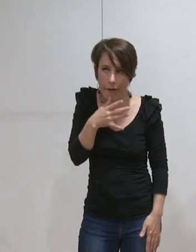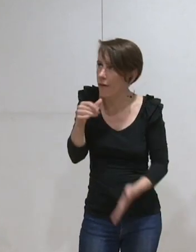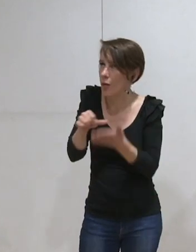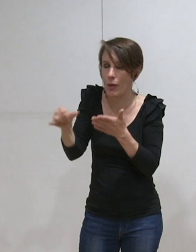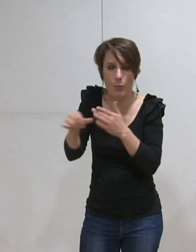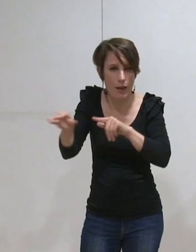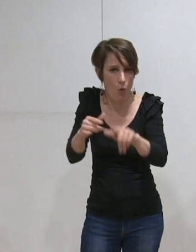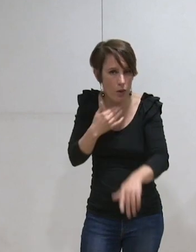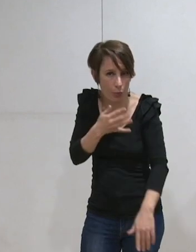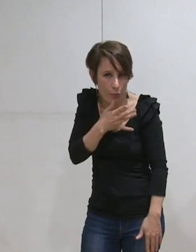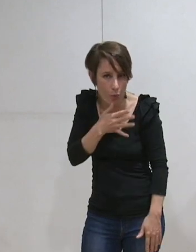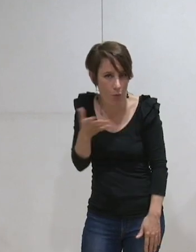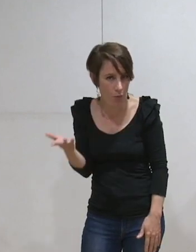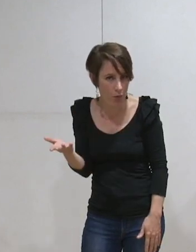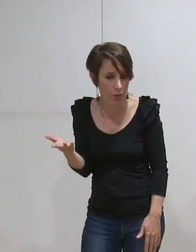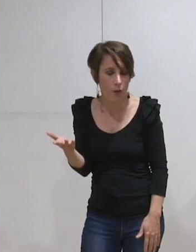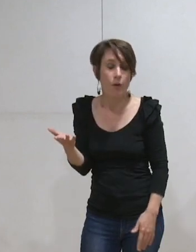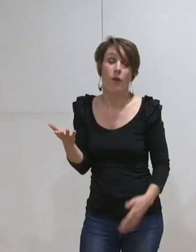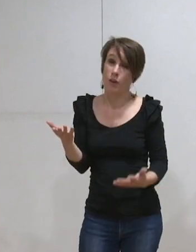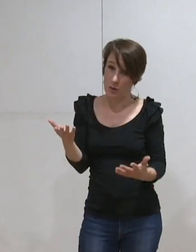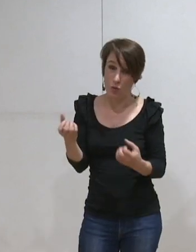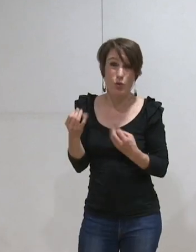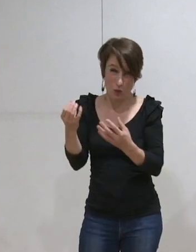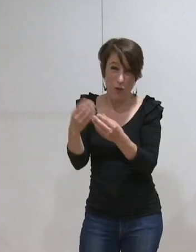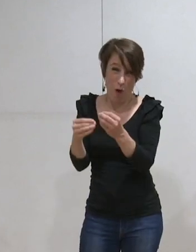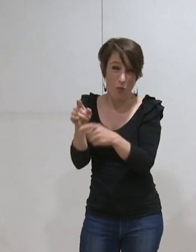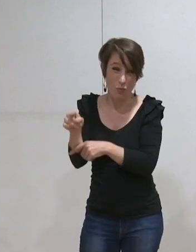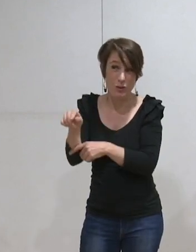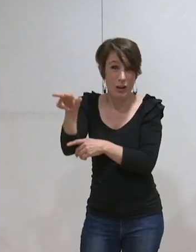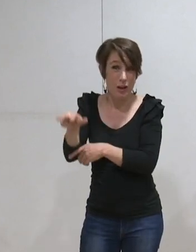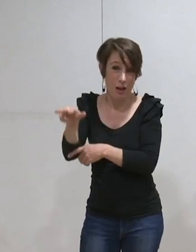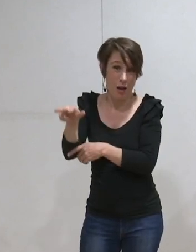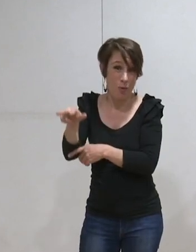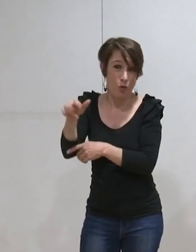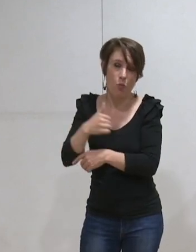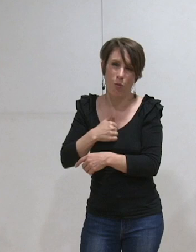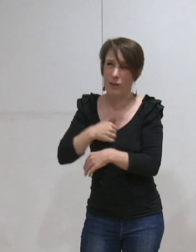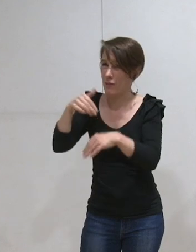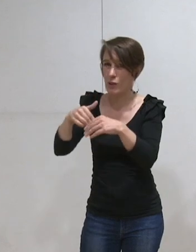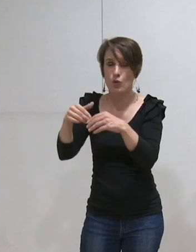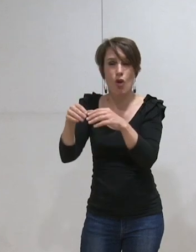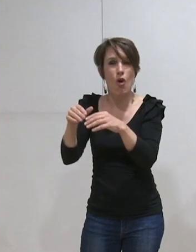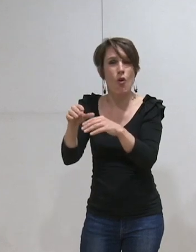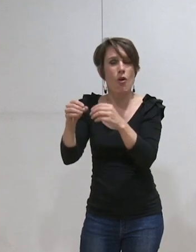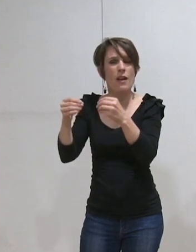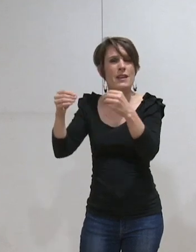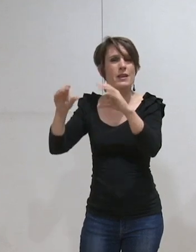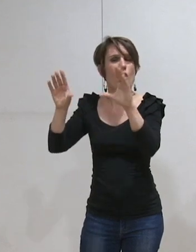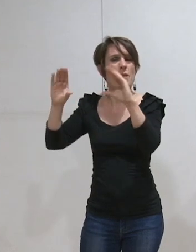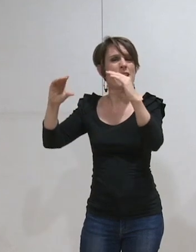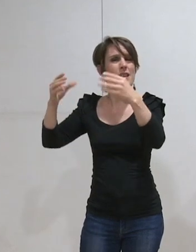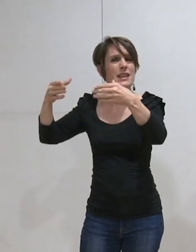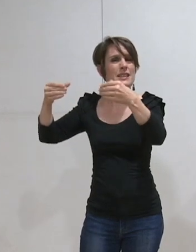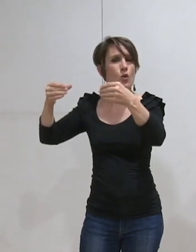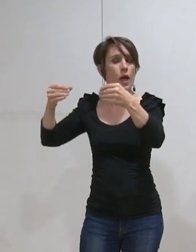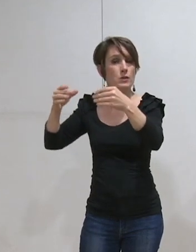et ça a été dit également qu'ils sont souvent dans des conditions de d'isolation thermique inférieure à celle du logement social comment les